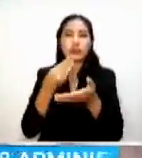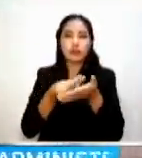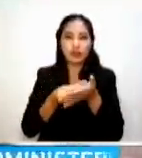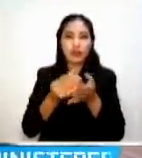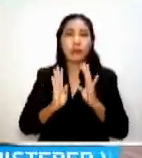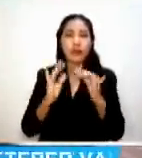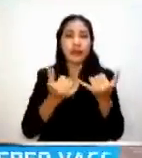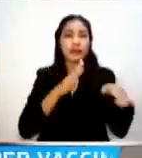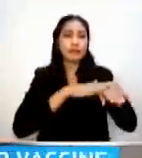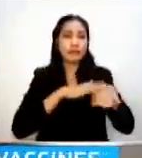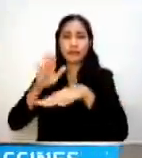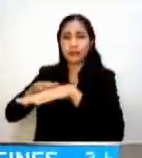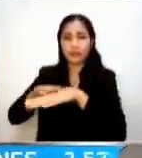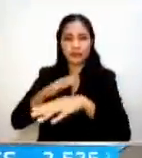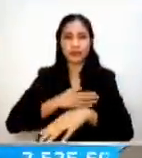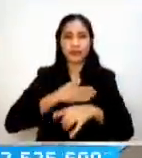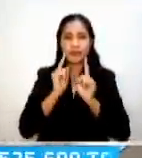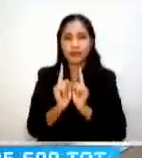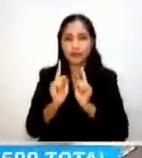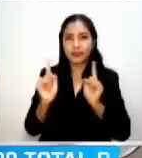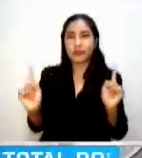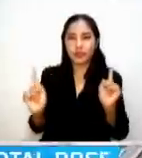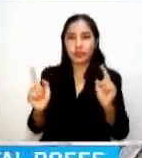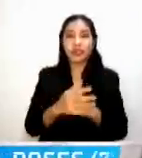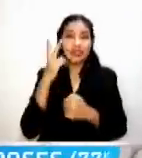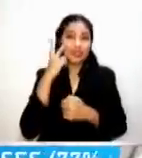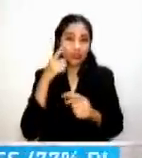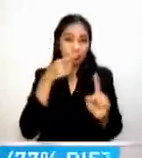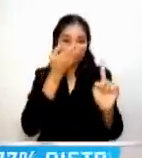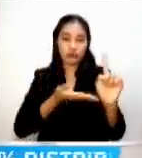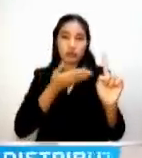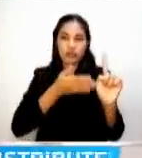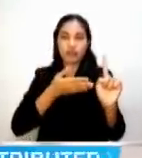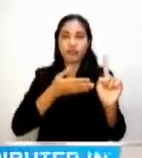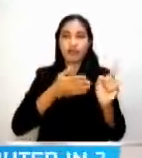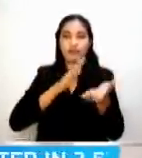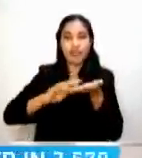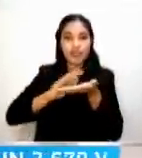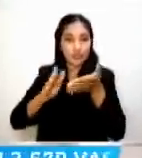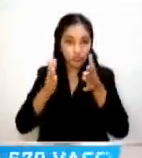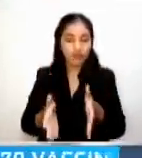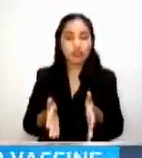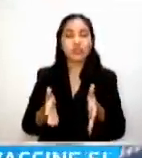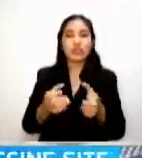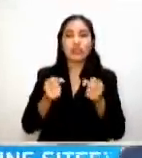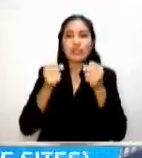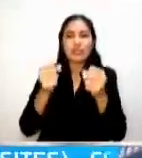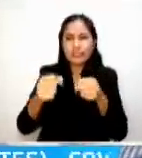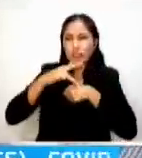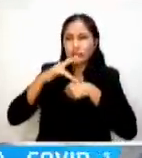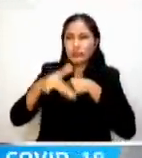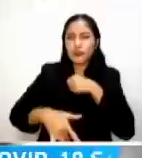ang physical distancing. Ang street sweeper na si Aling Clarita, alas 4:30 pa ng hapon nasa pila. Hindi pa